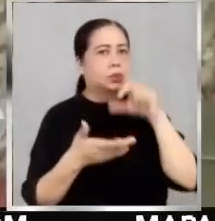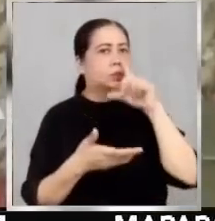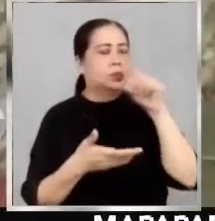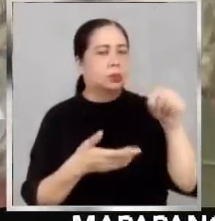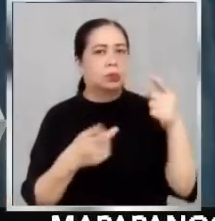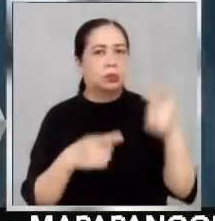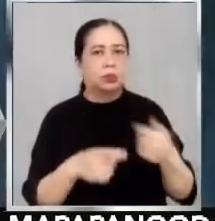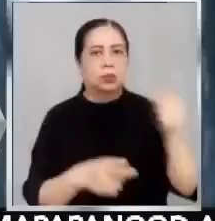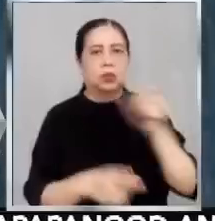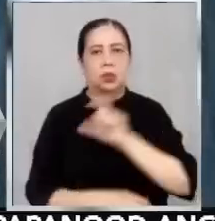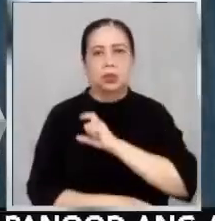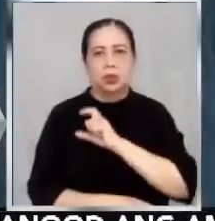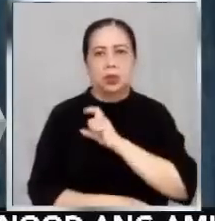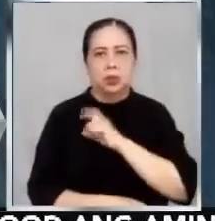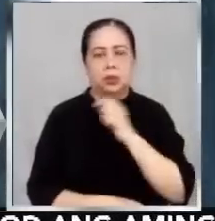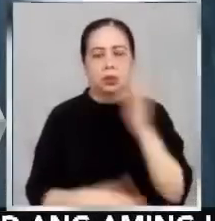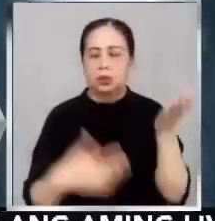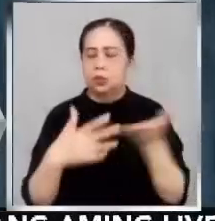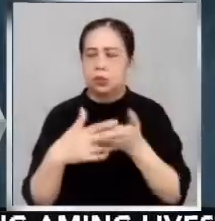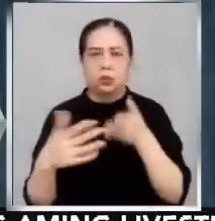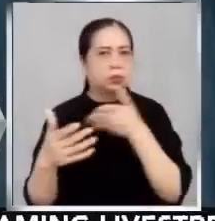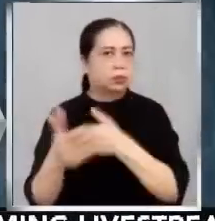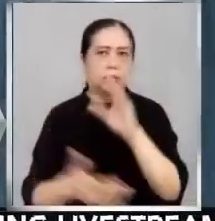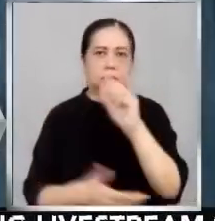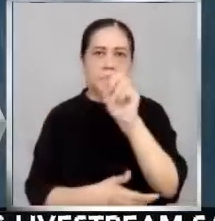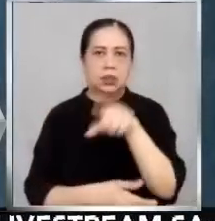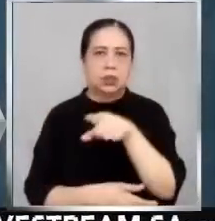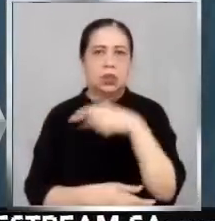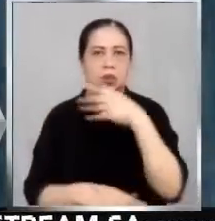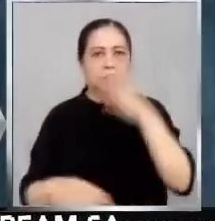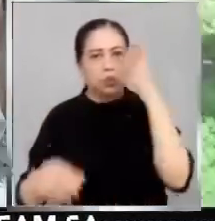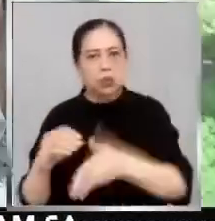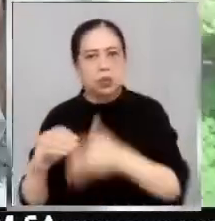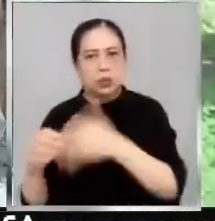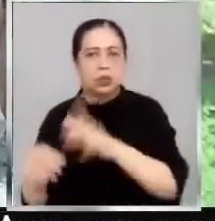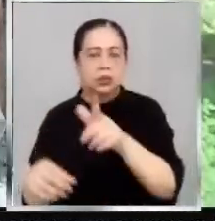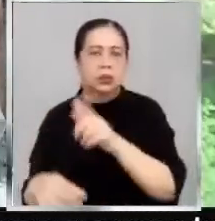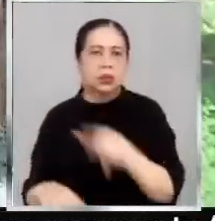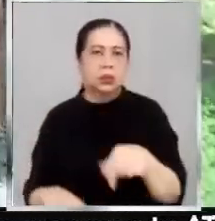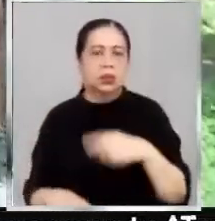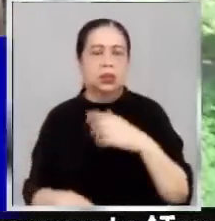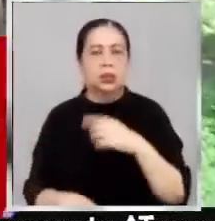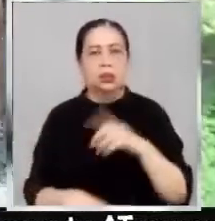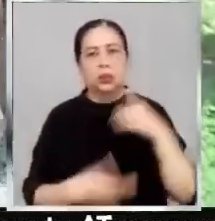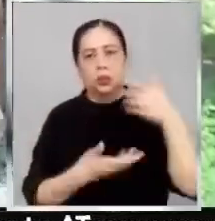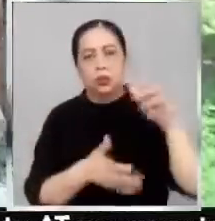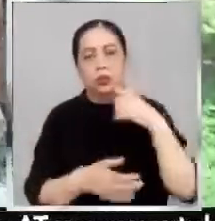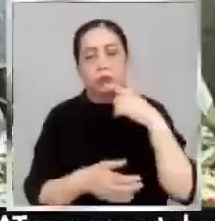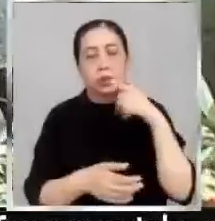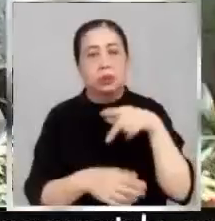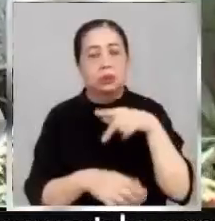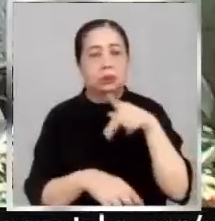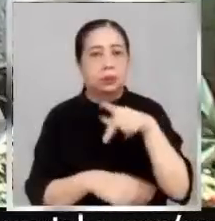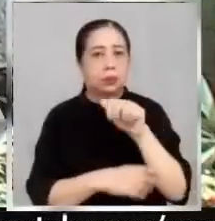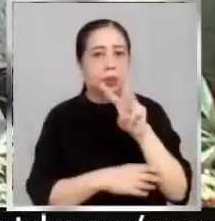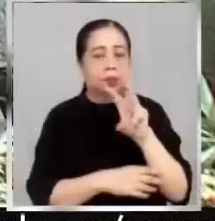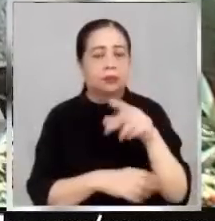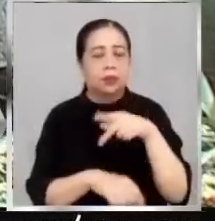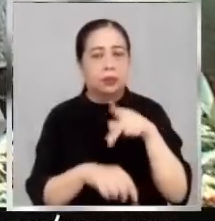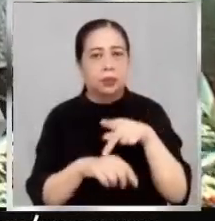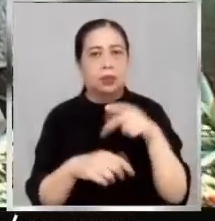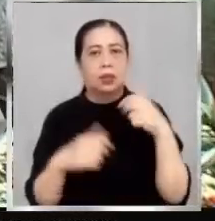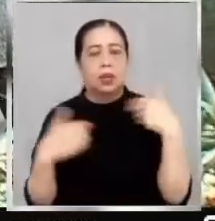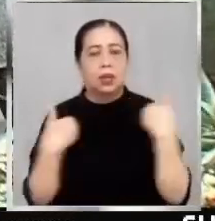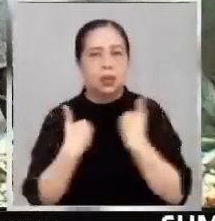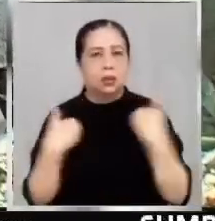pulisya at magsasampa sila ng kaso sa kumatay sa kanilang alaga. Ayon sa Philippine Animal Welfare Society, kabilang sa exception